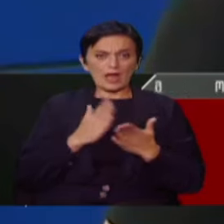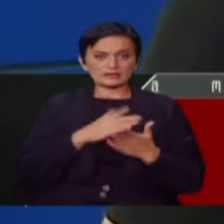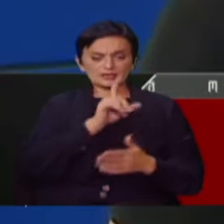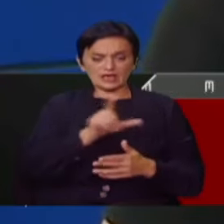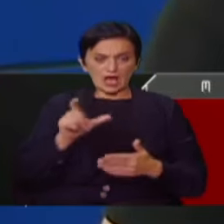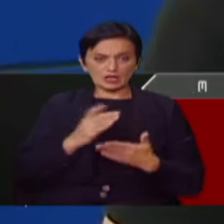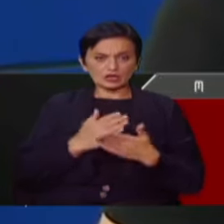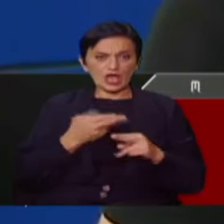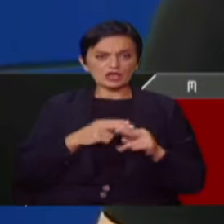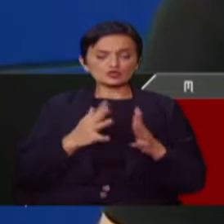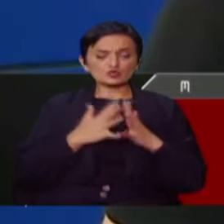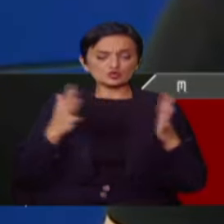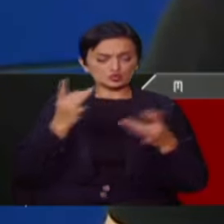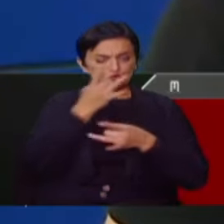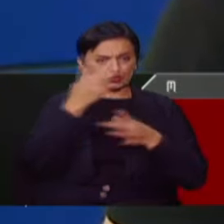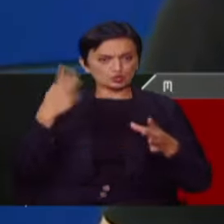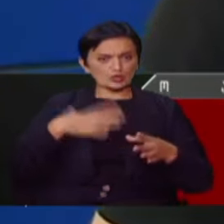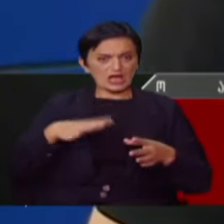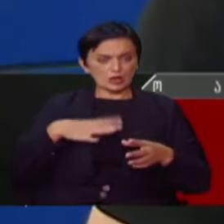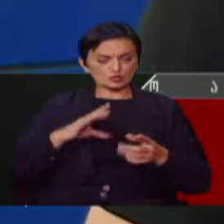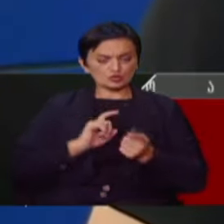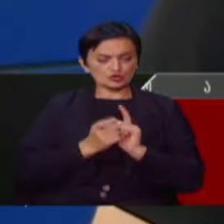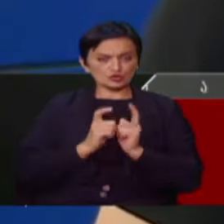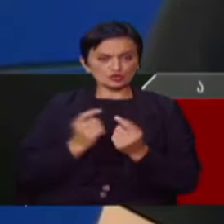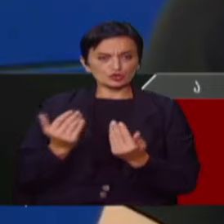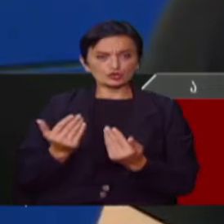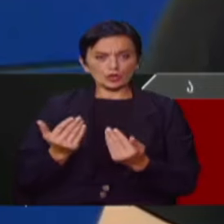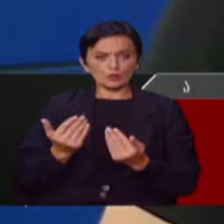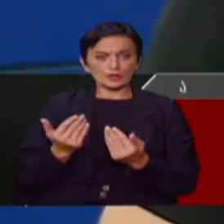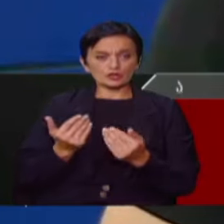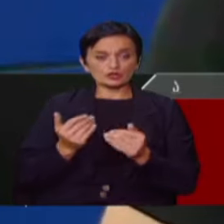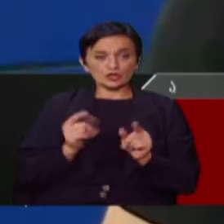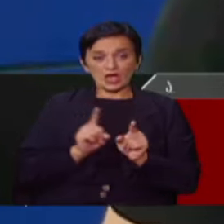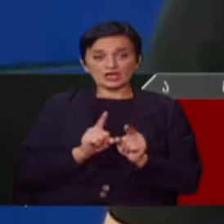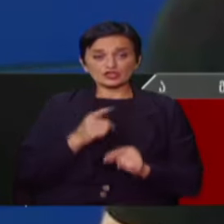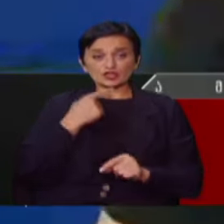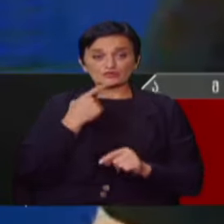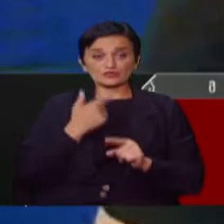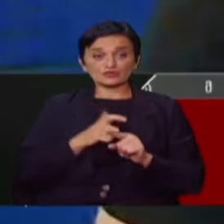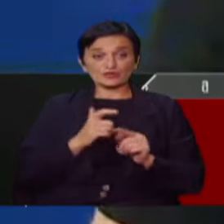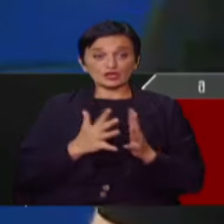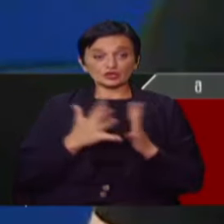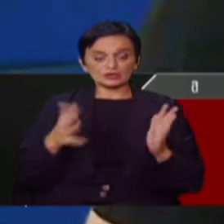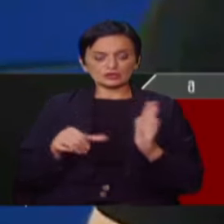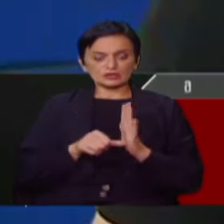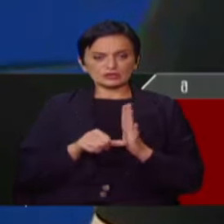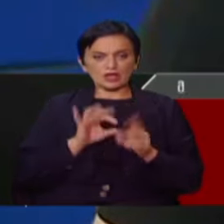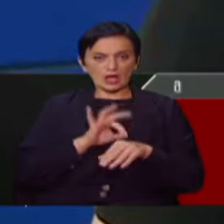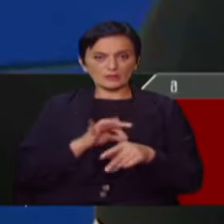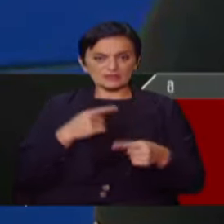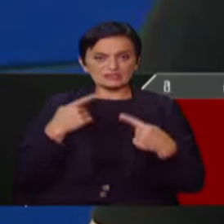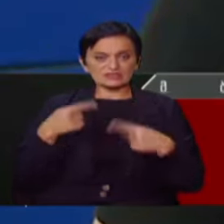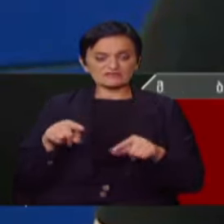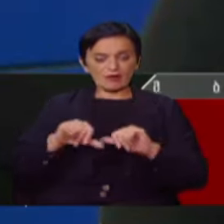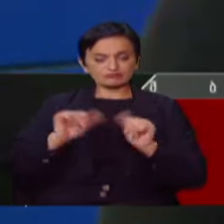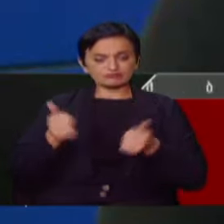Halfin, este o descultură a cartuci de obașa. Nu este adecvat. Ძალიან დიდ დახმარებას უწევს სხვა სტილის